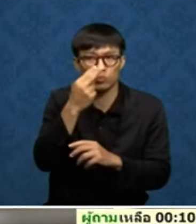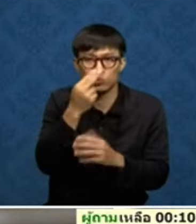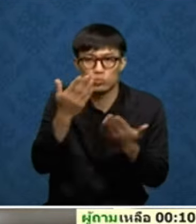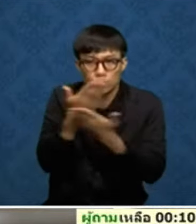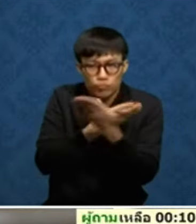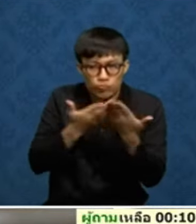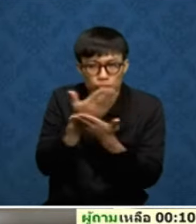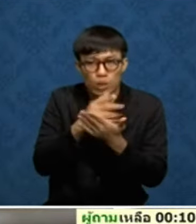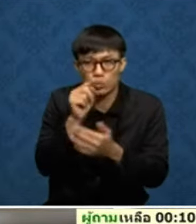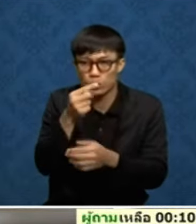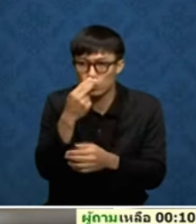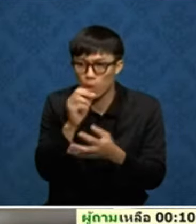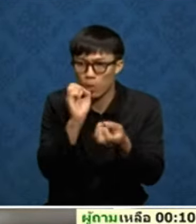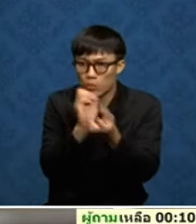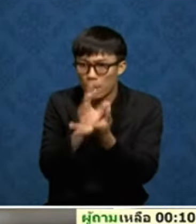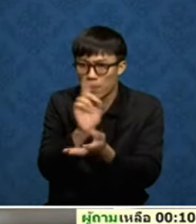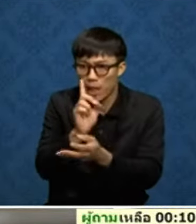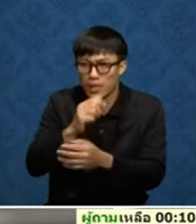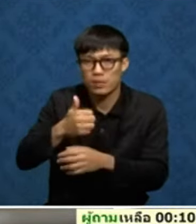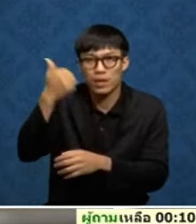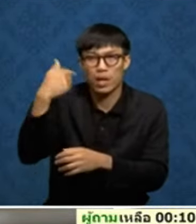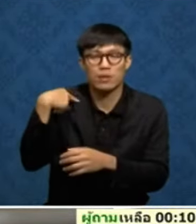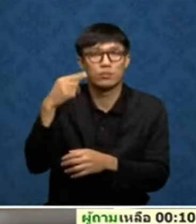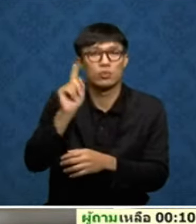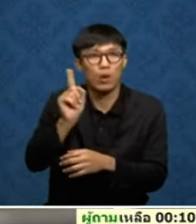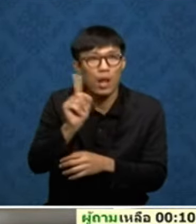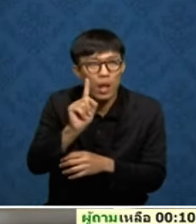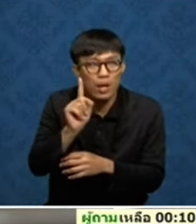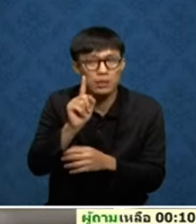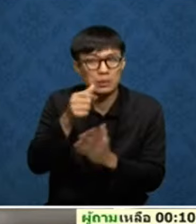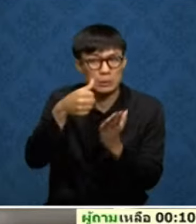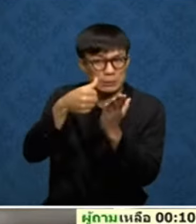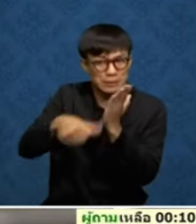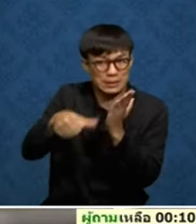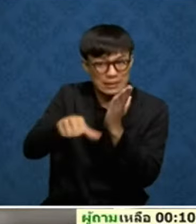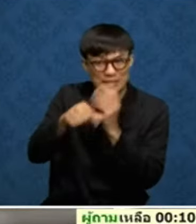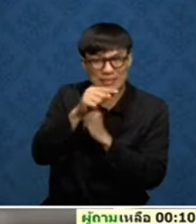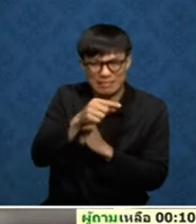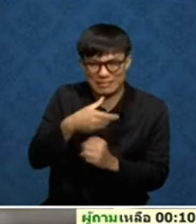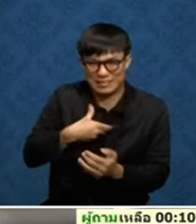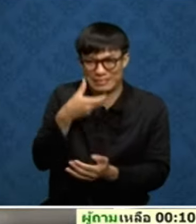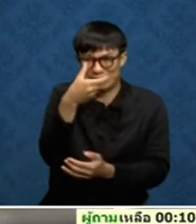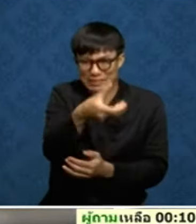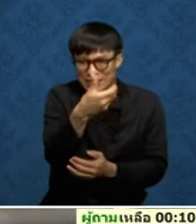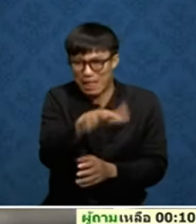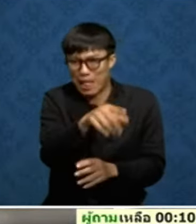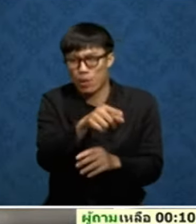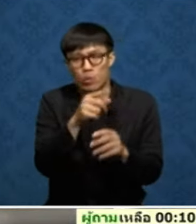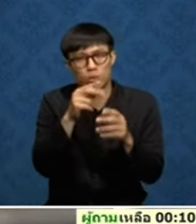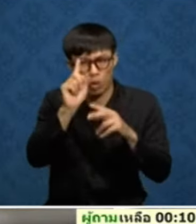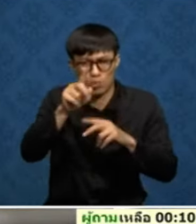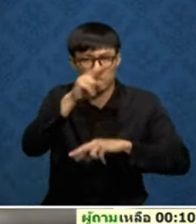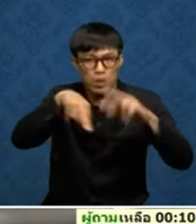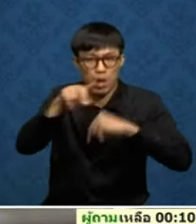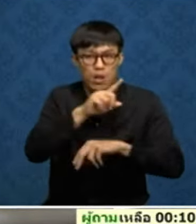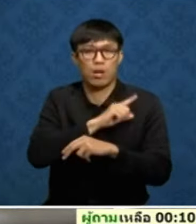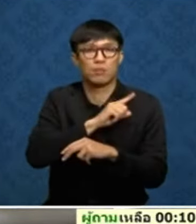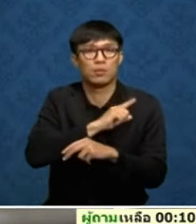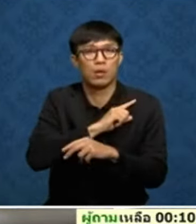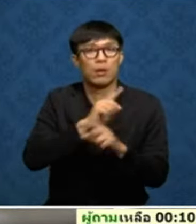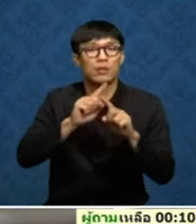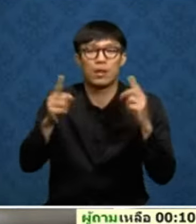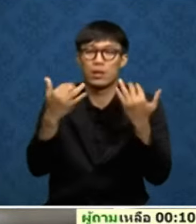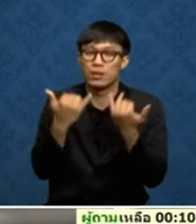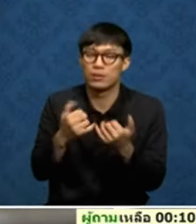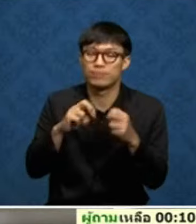ชน์การลงทุนของ BOI นะครับที่เราใช้เงินปีละ 4-5 แสนล้านนะครับแลกกับการลงทุนที่ควรจะได้อะไรกลับมาแต่กลายเป็นว่าโดนเอารัด